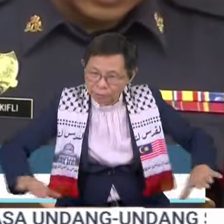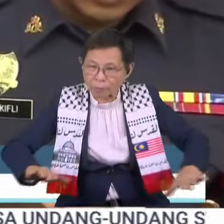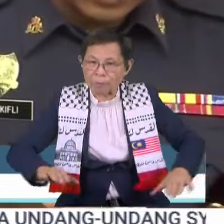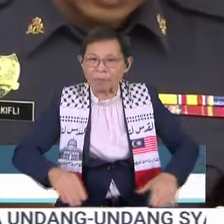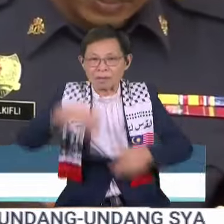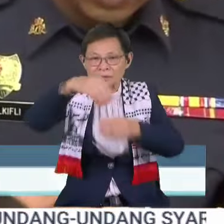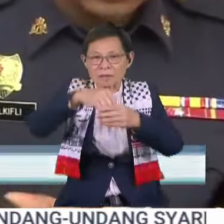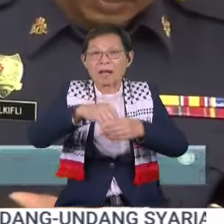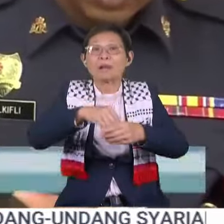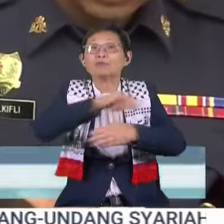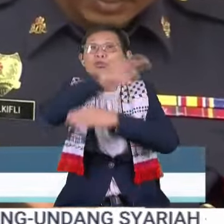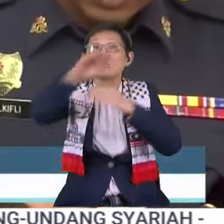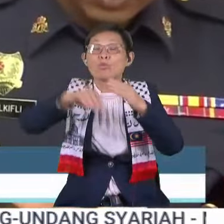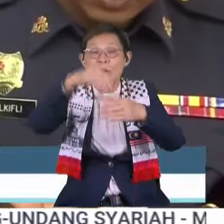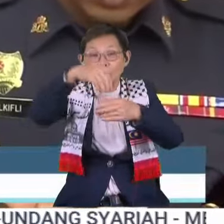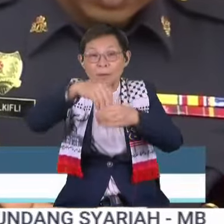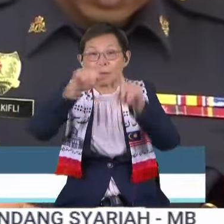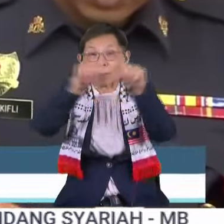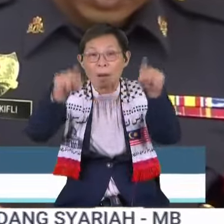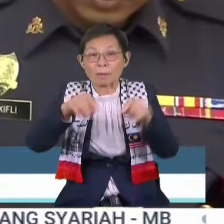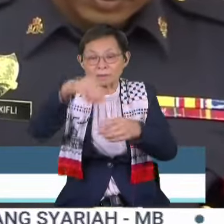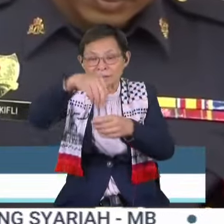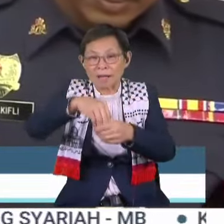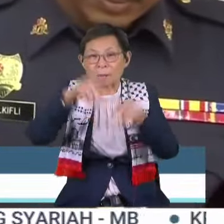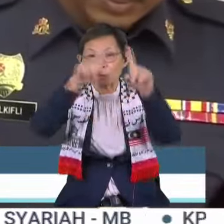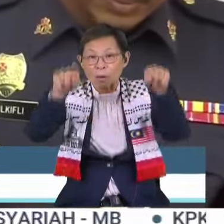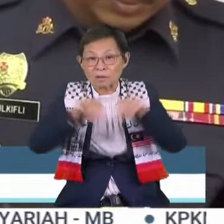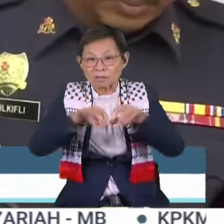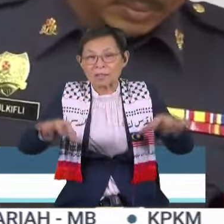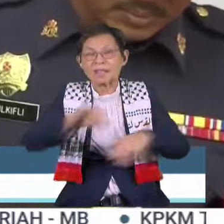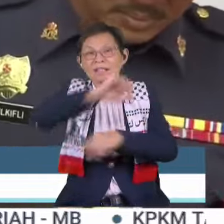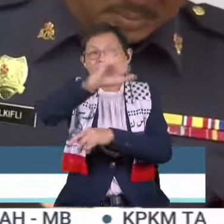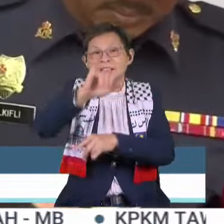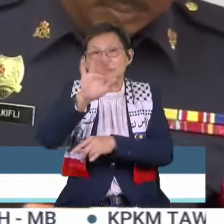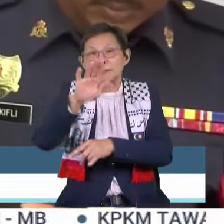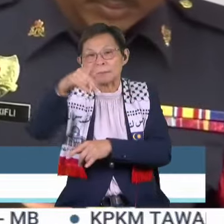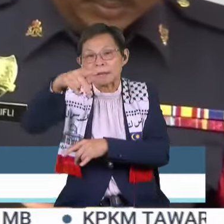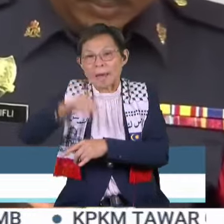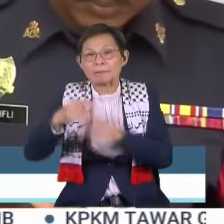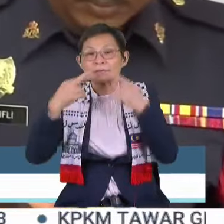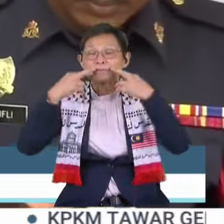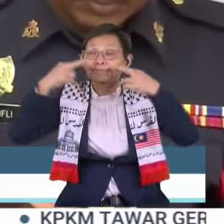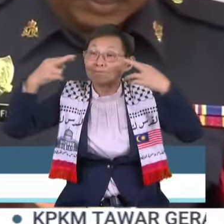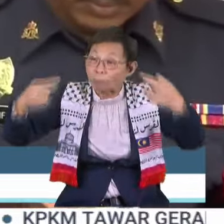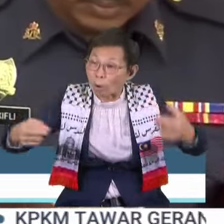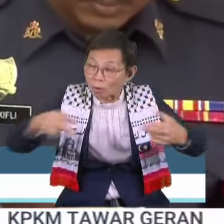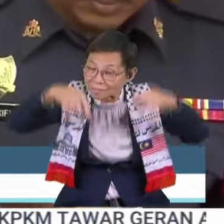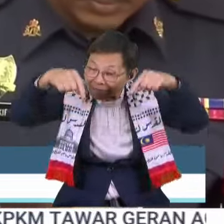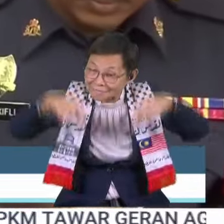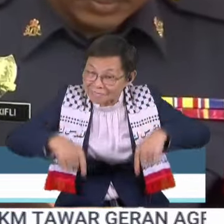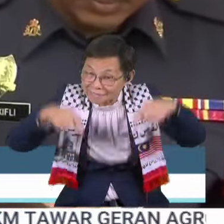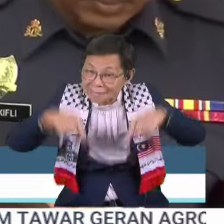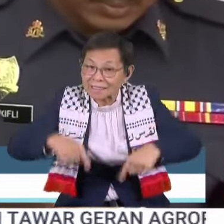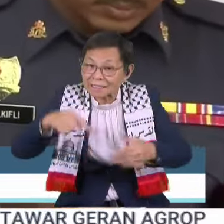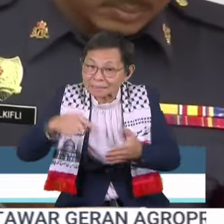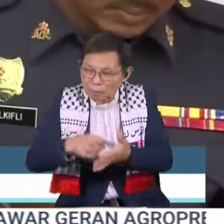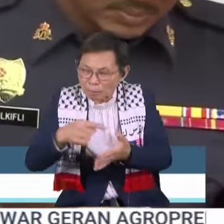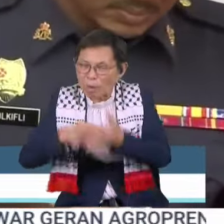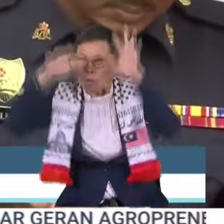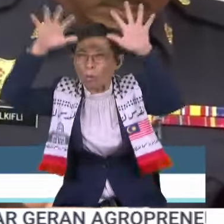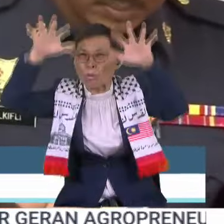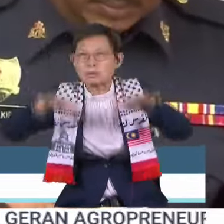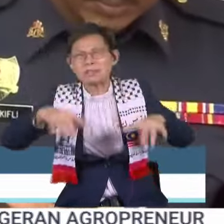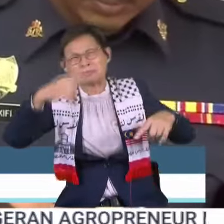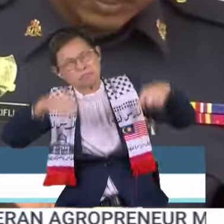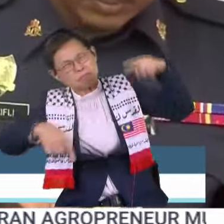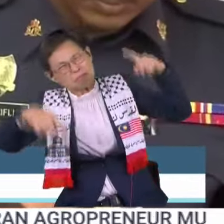dalam website kami di website jabatan Bomba Malaysia secar secara Rasmi dan di sini juga kadang-kadang hujan tak